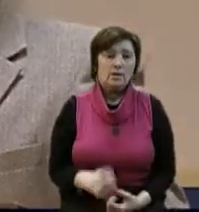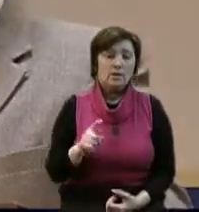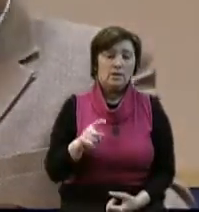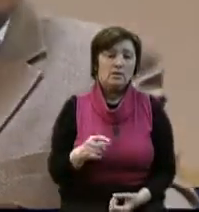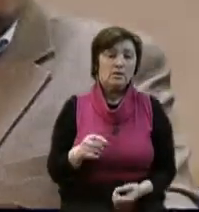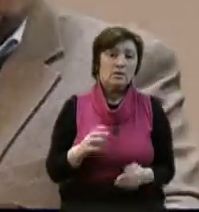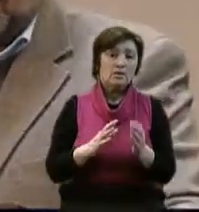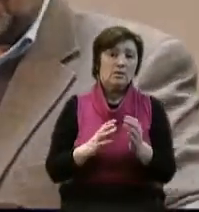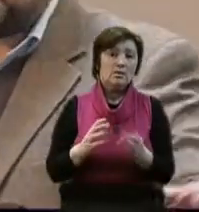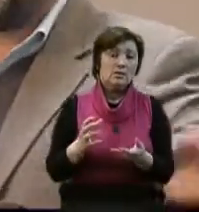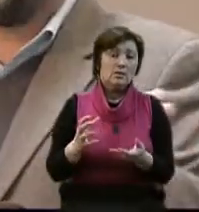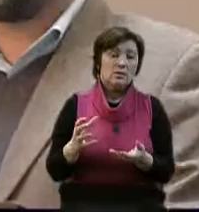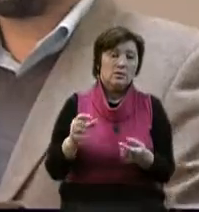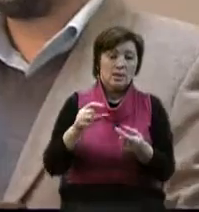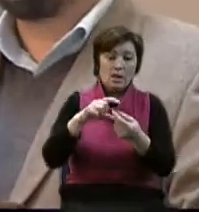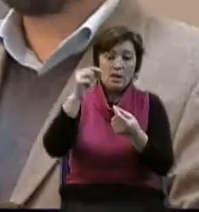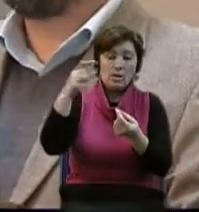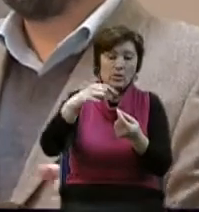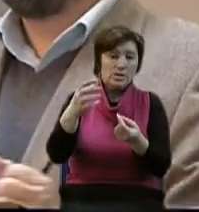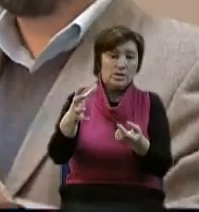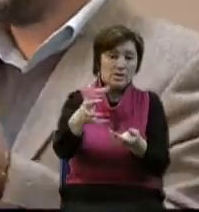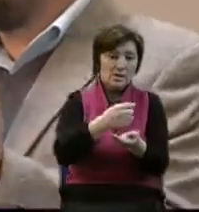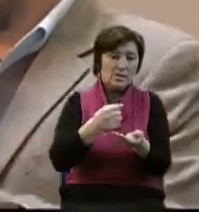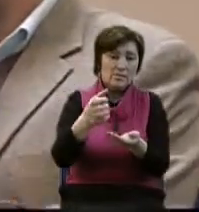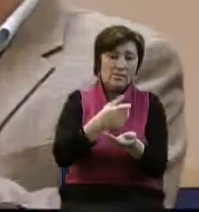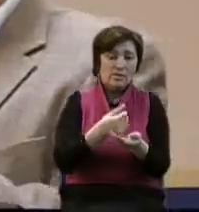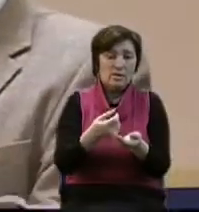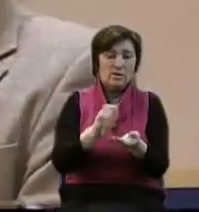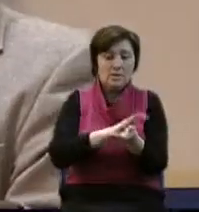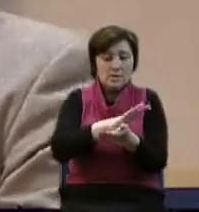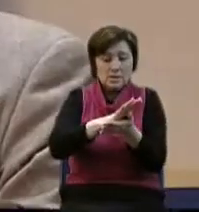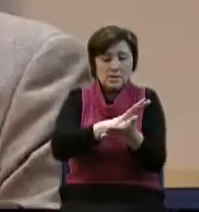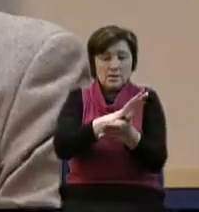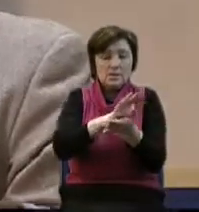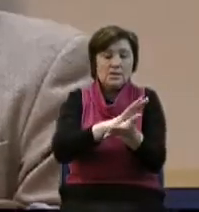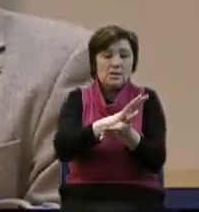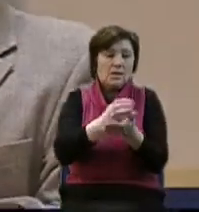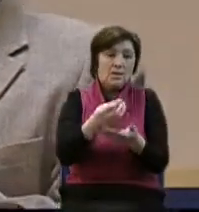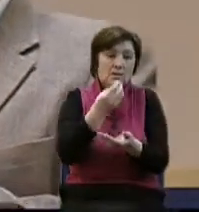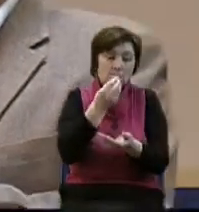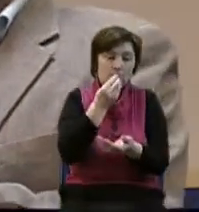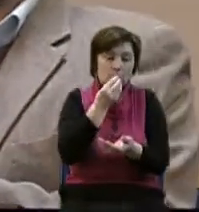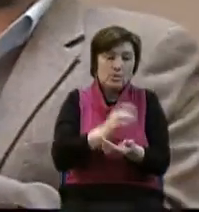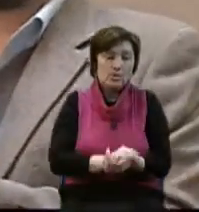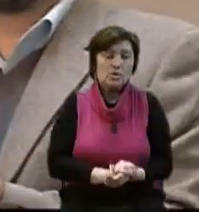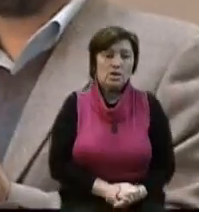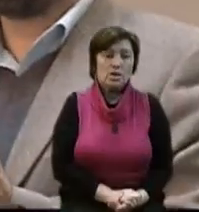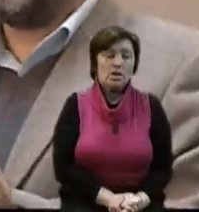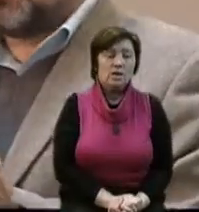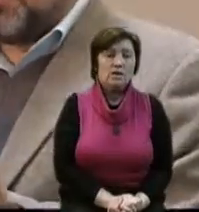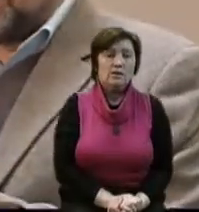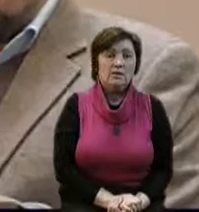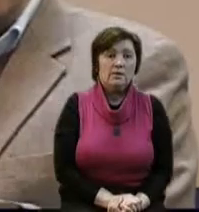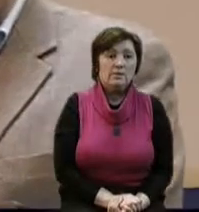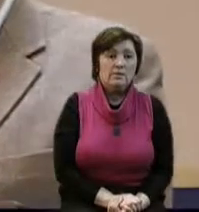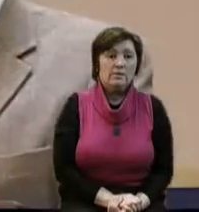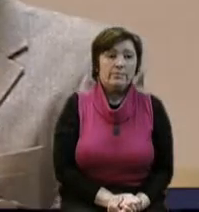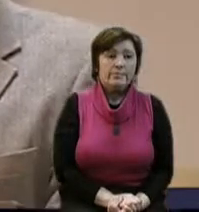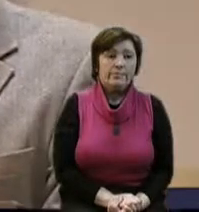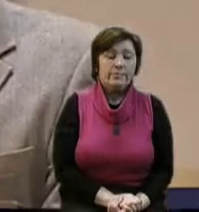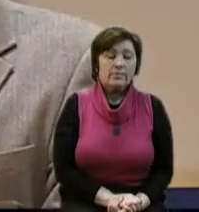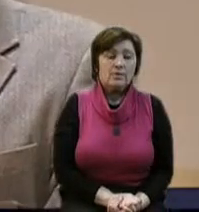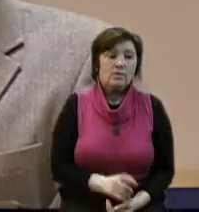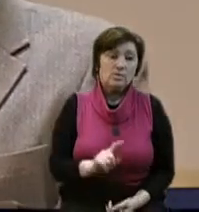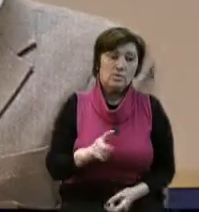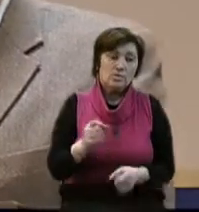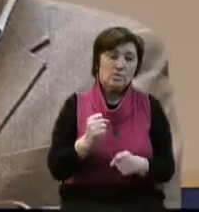начали рвать колосья, или брать эти колосья, растирать и есть. По сути своей, то, что они